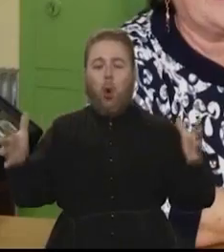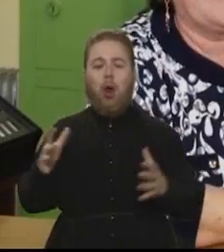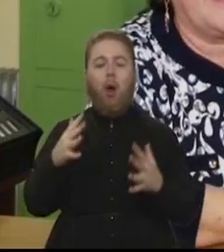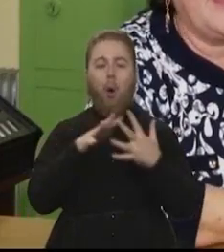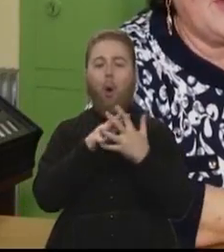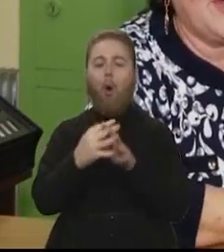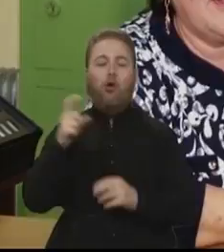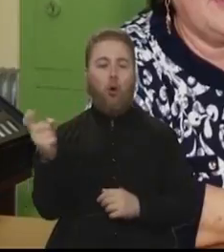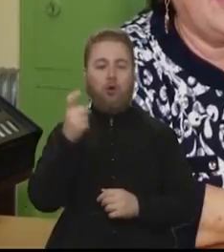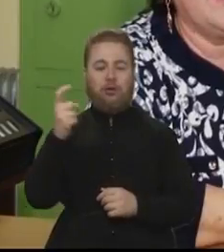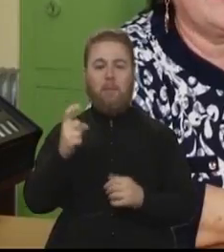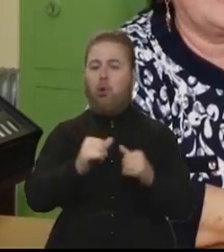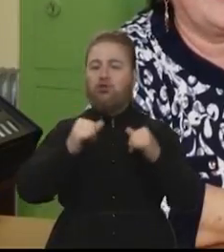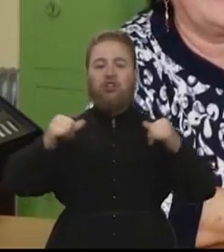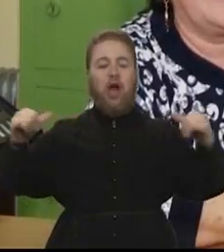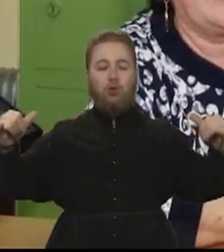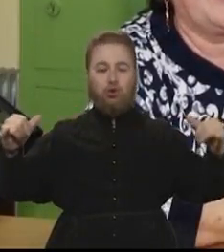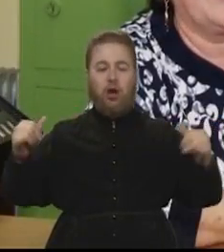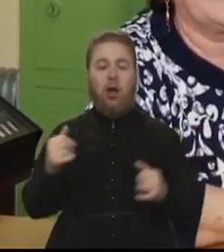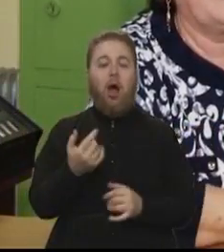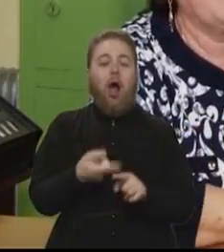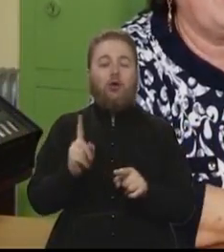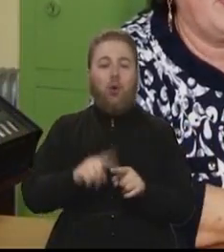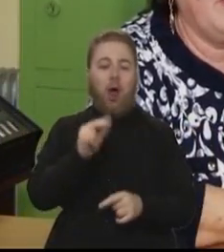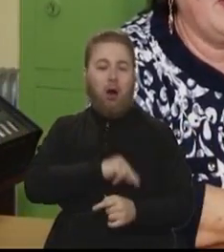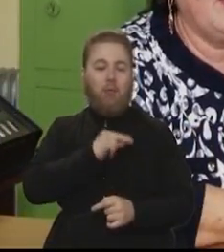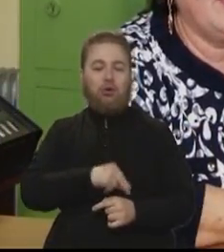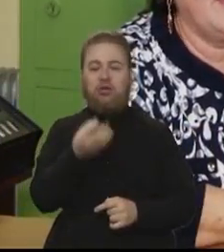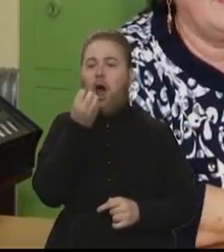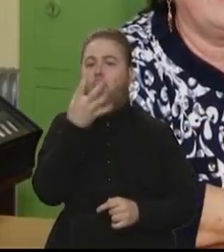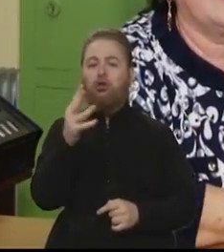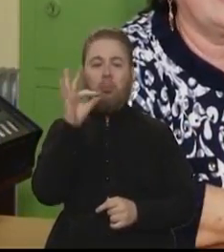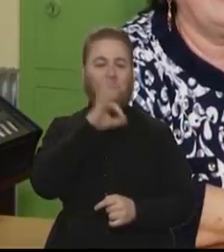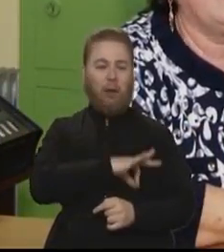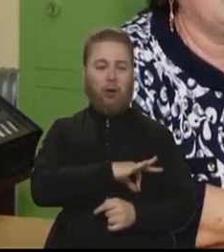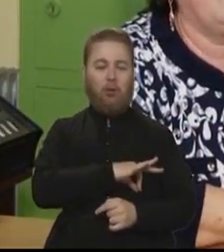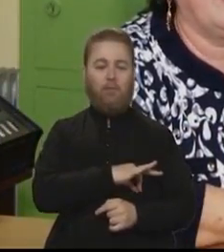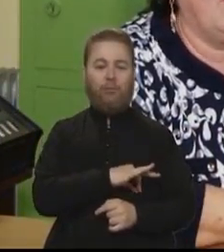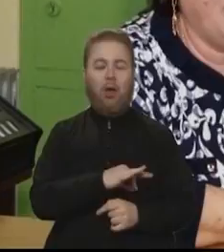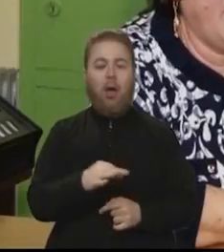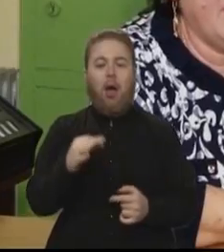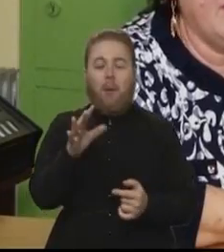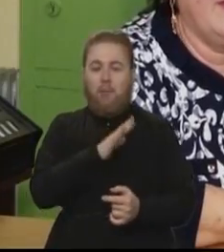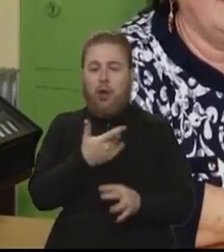колхоз, процветающий колхоз, который работал с хорошей прибылью, держал